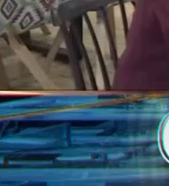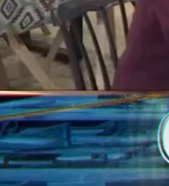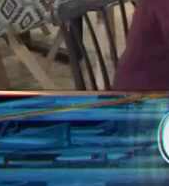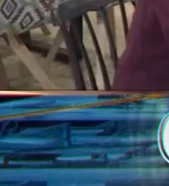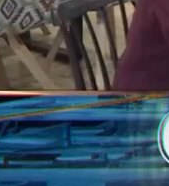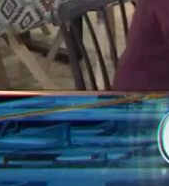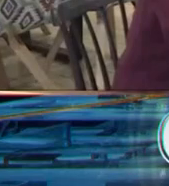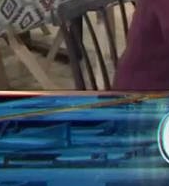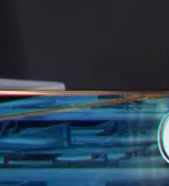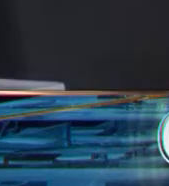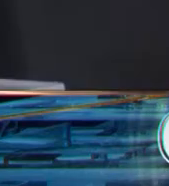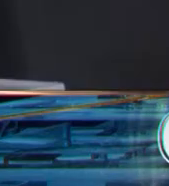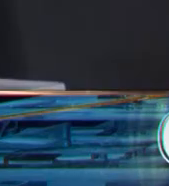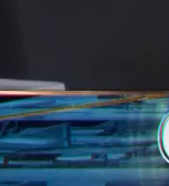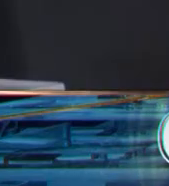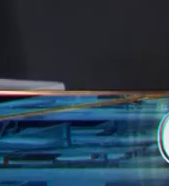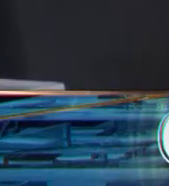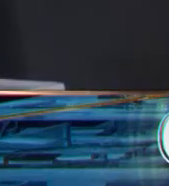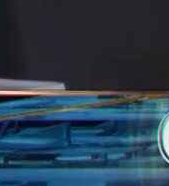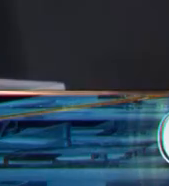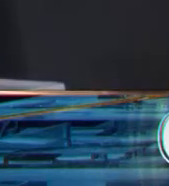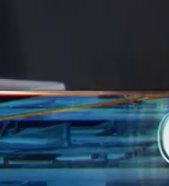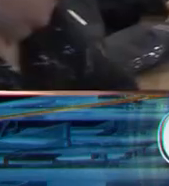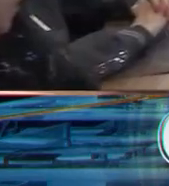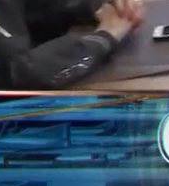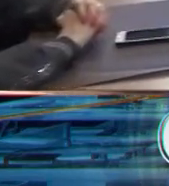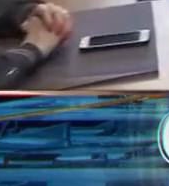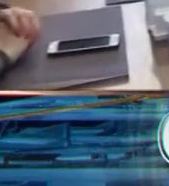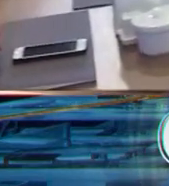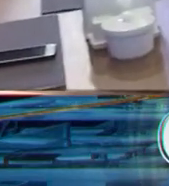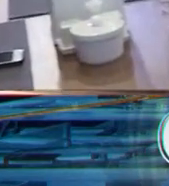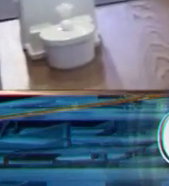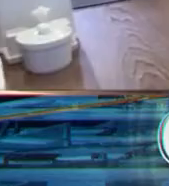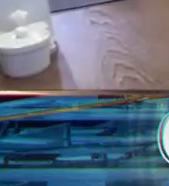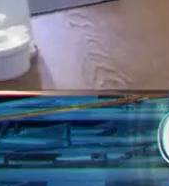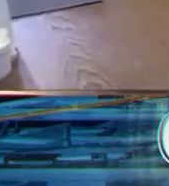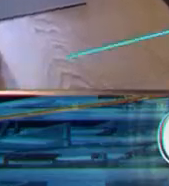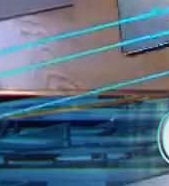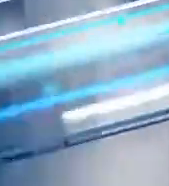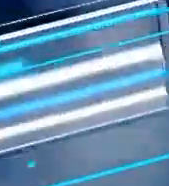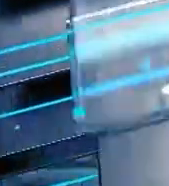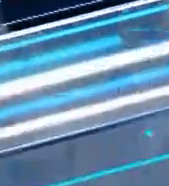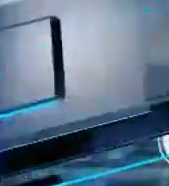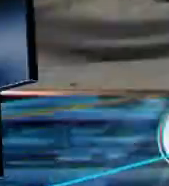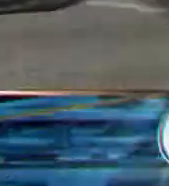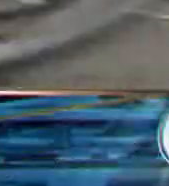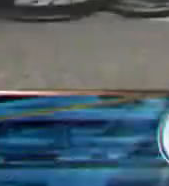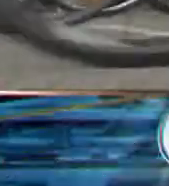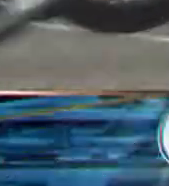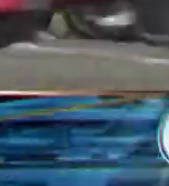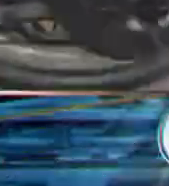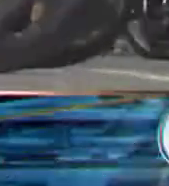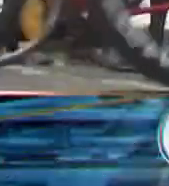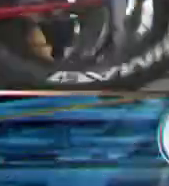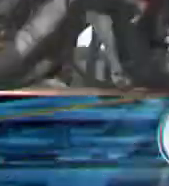Нет предела совершенству. Ведущие журналисты страны провели мастер-класс для представителей региональных масс-медиа. Welcome